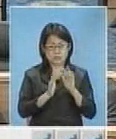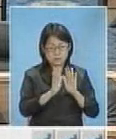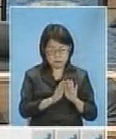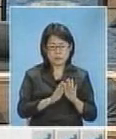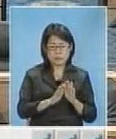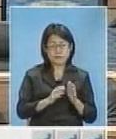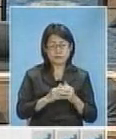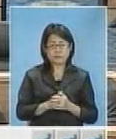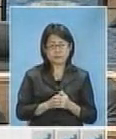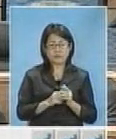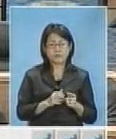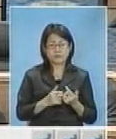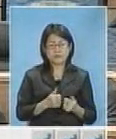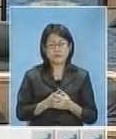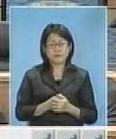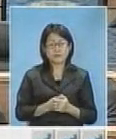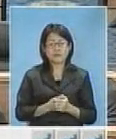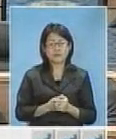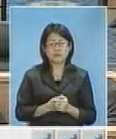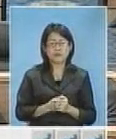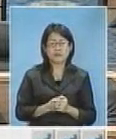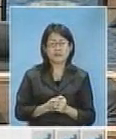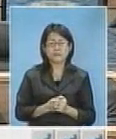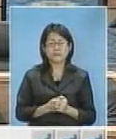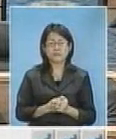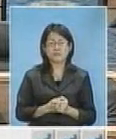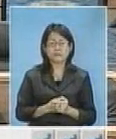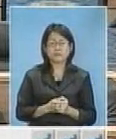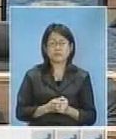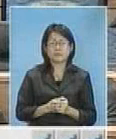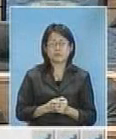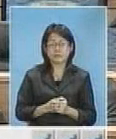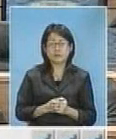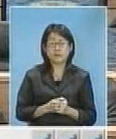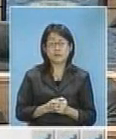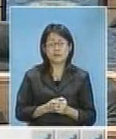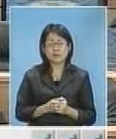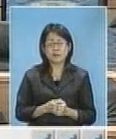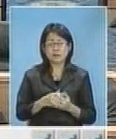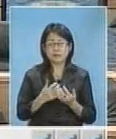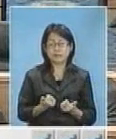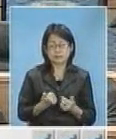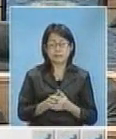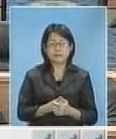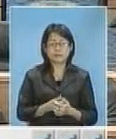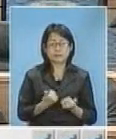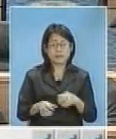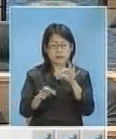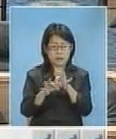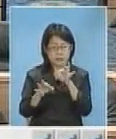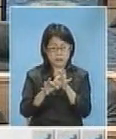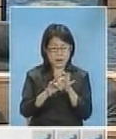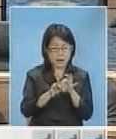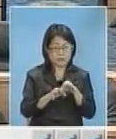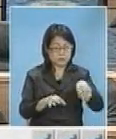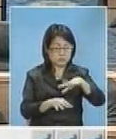ฐไม่ต้องจ่ายอะไรเลยไม่ได้มีต้นทุนตรงนี้แต่พอเพิ่มขึ้นจาก 0.40 เป็น 0.47 ให้กับธนาคารพาณิชย์หันมาเก็บ